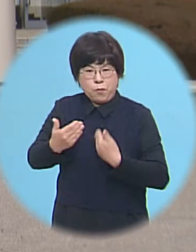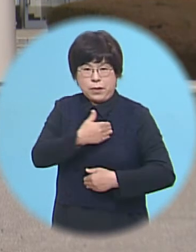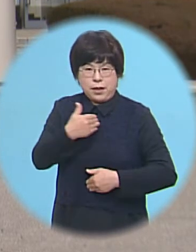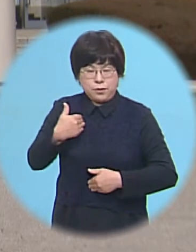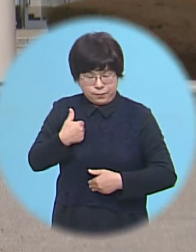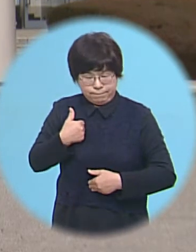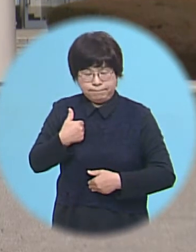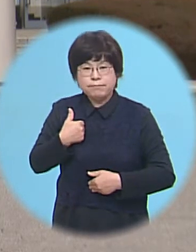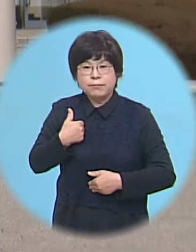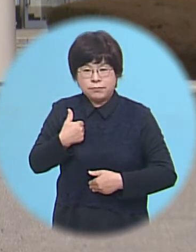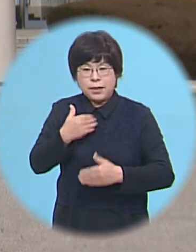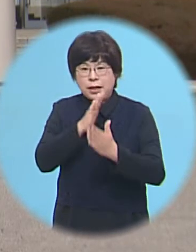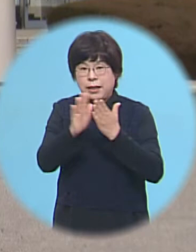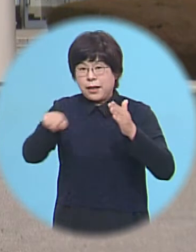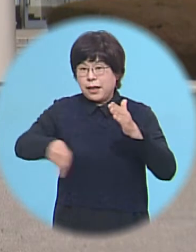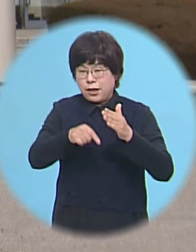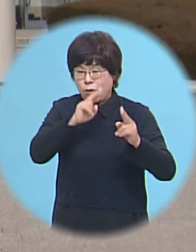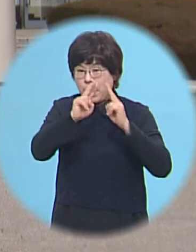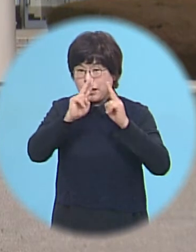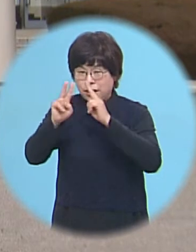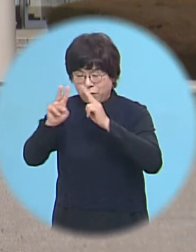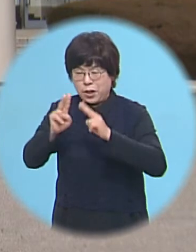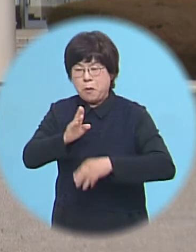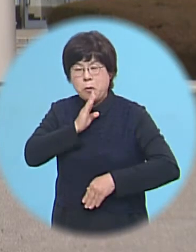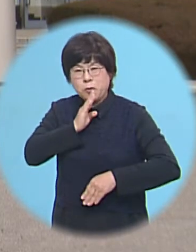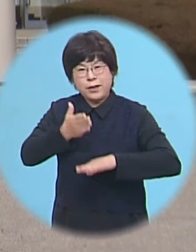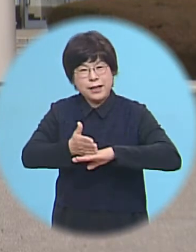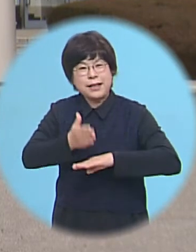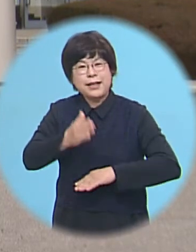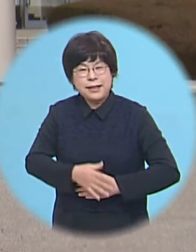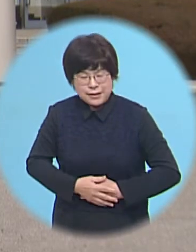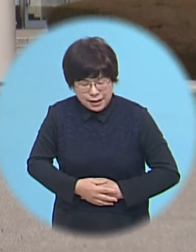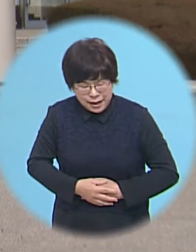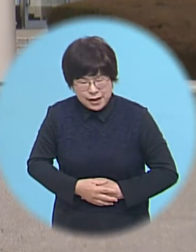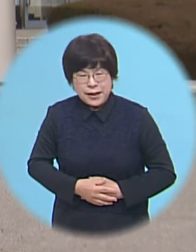援、県内企業にとって心強い取り組みですね。